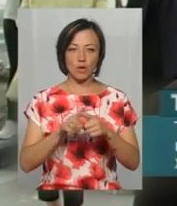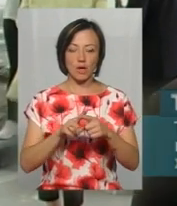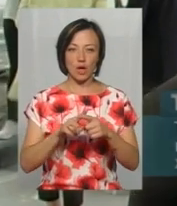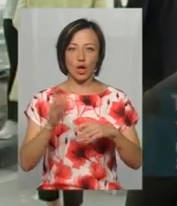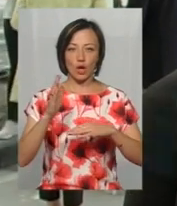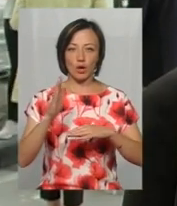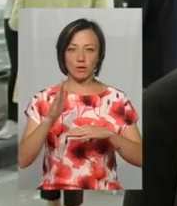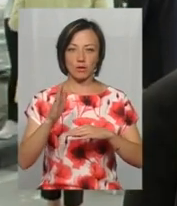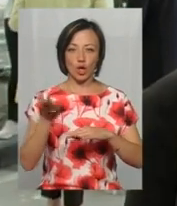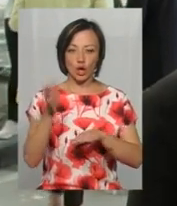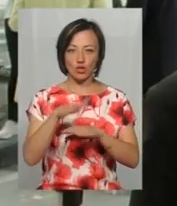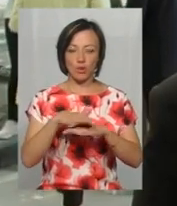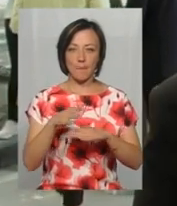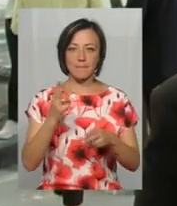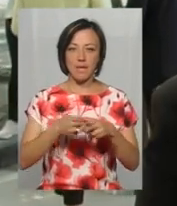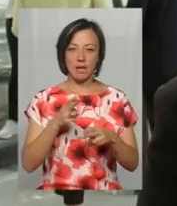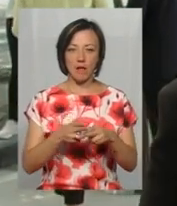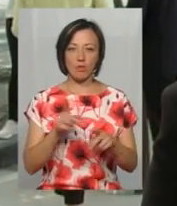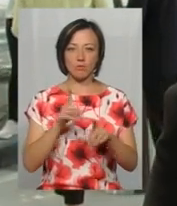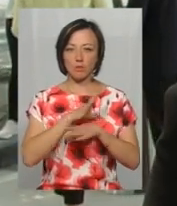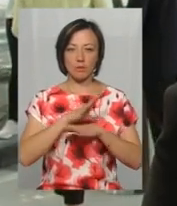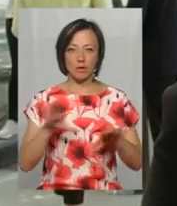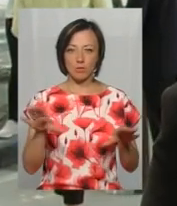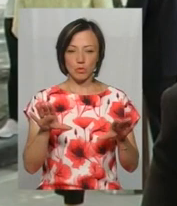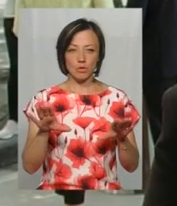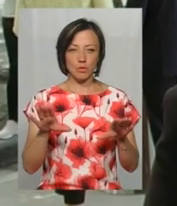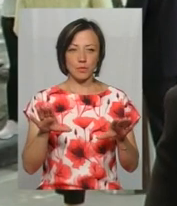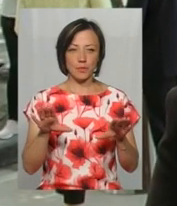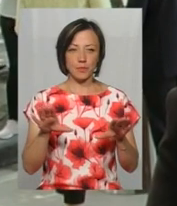Це дозволяє уникнути і